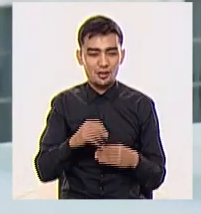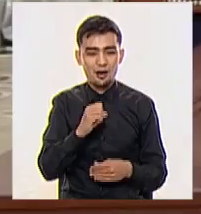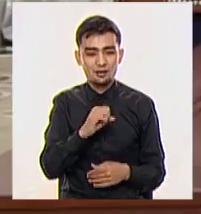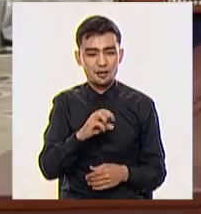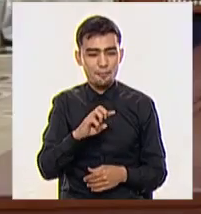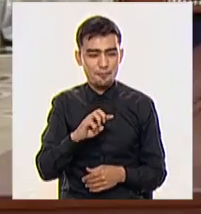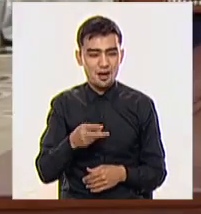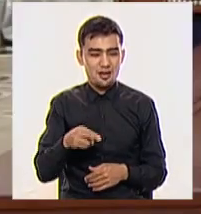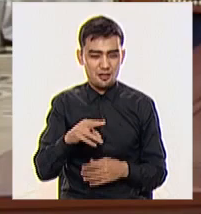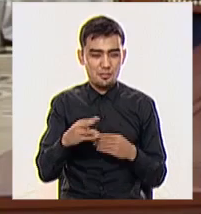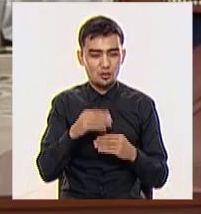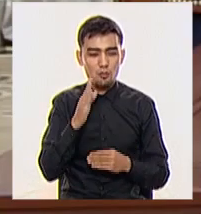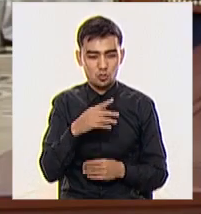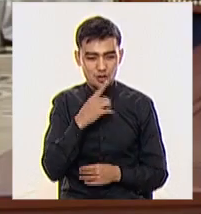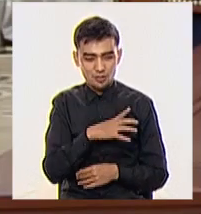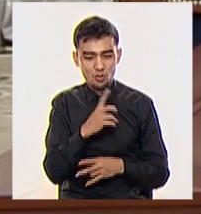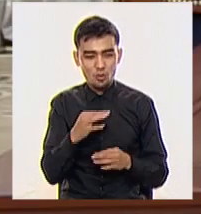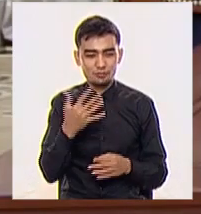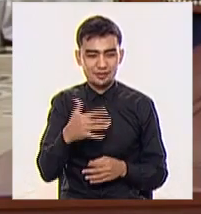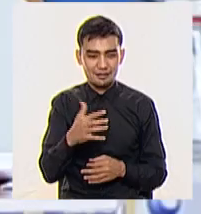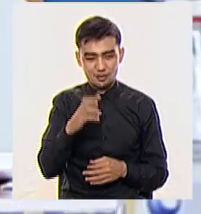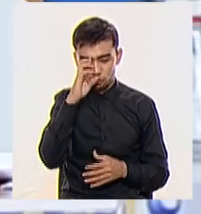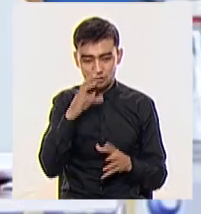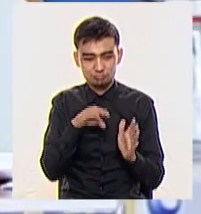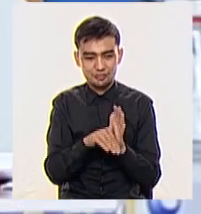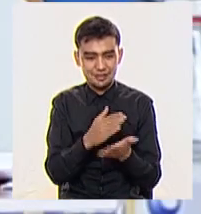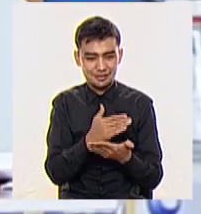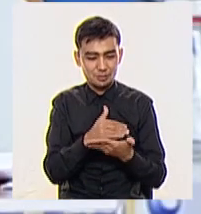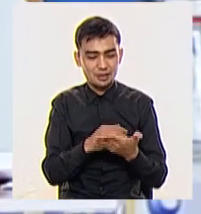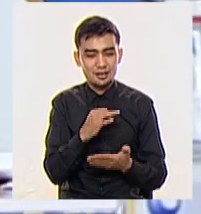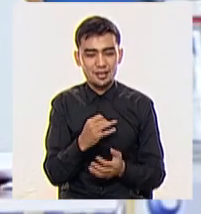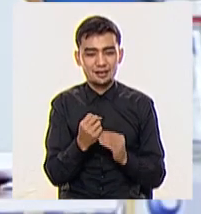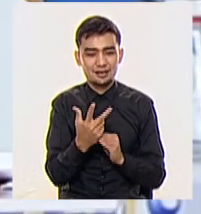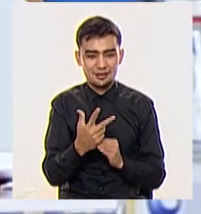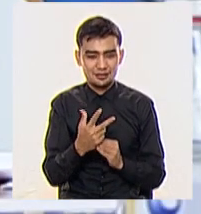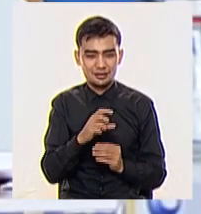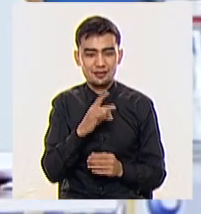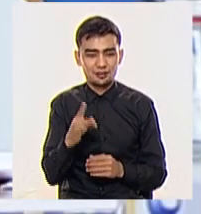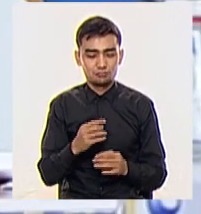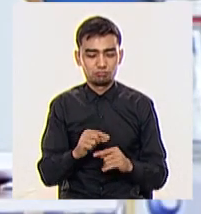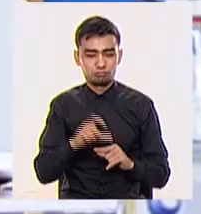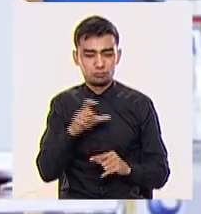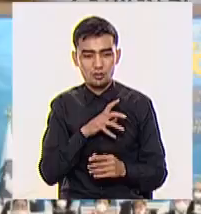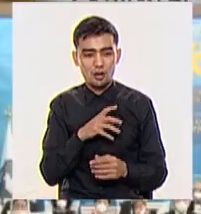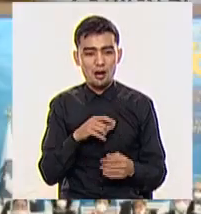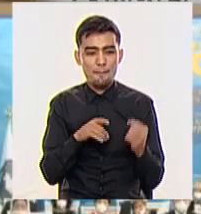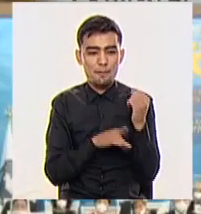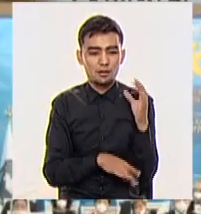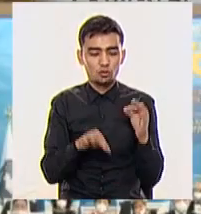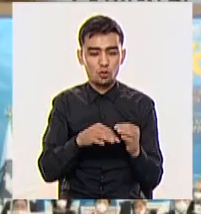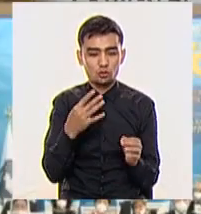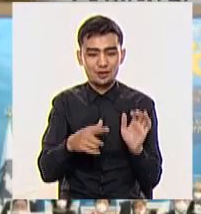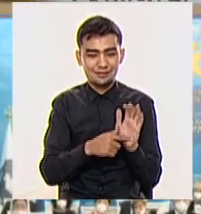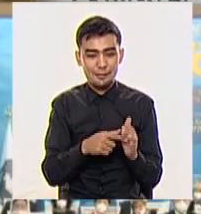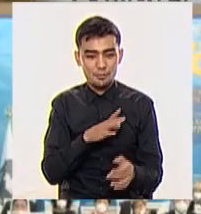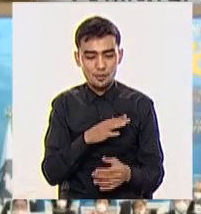Елбасы Қазақстан бәсекеге қабілетті 20 елдің қатарына кіргенін, ішкі жалпы өнімнің 13 рет өскенін, кедейшілік 47%-дан 10%-ға